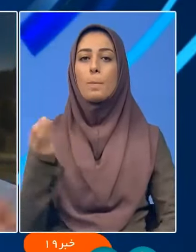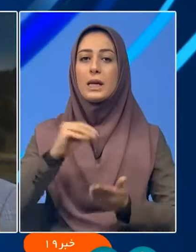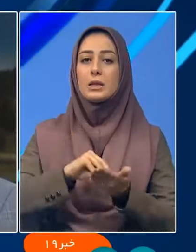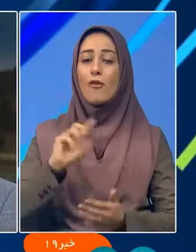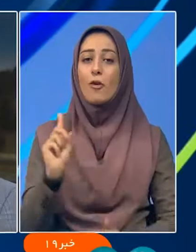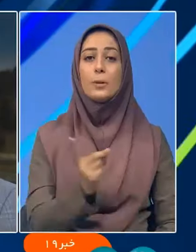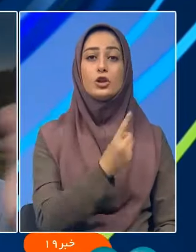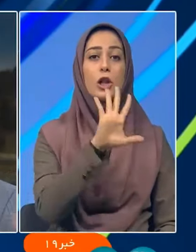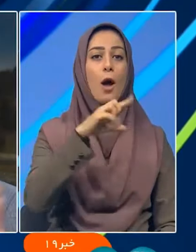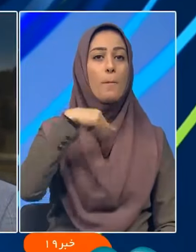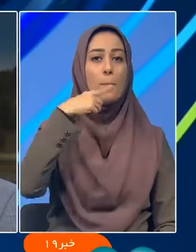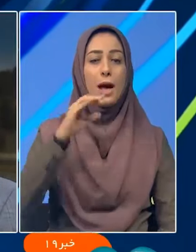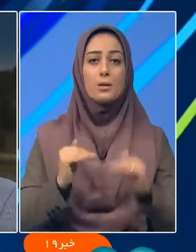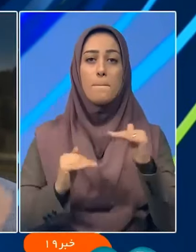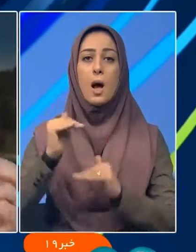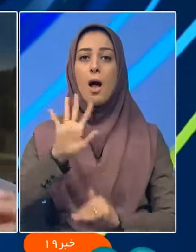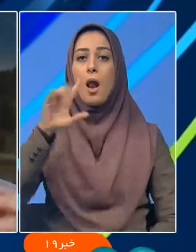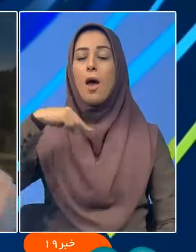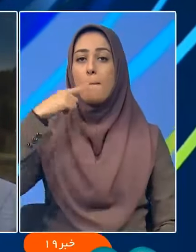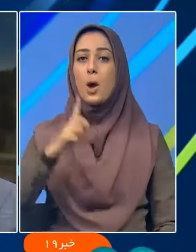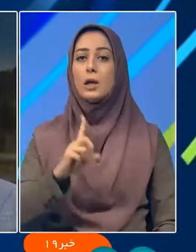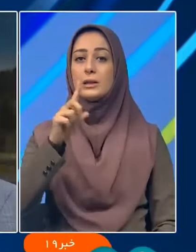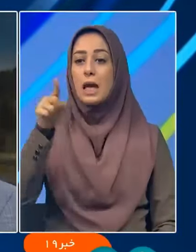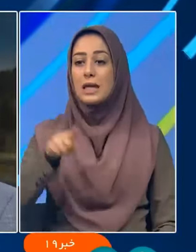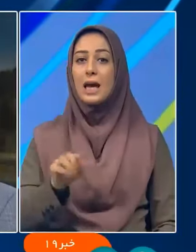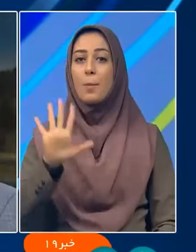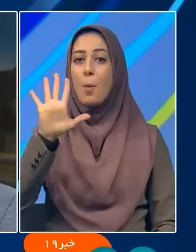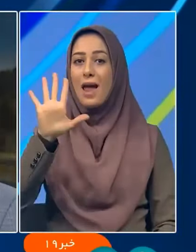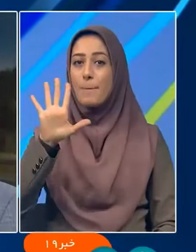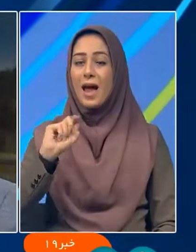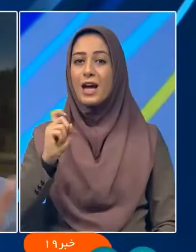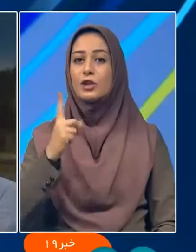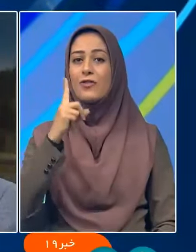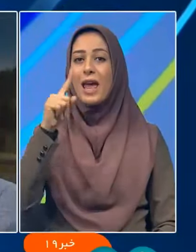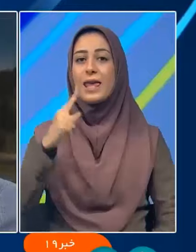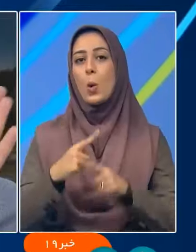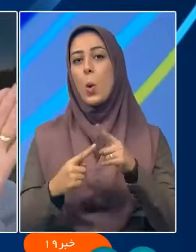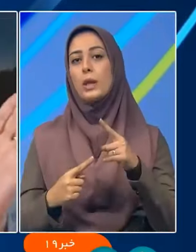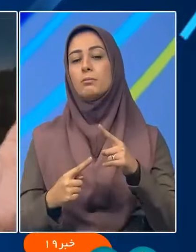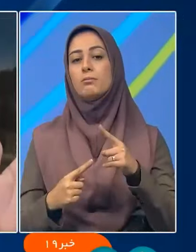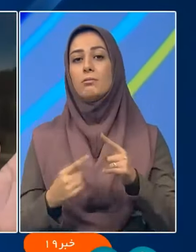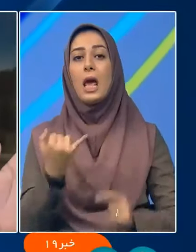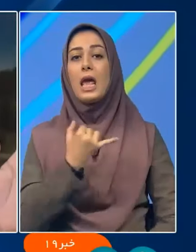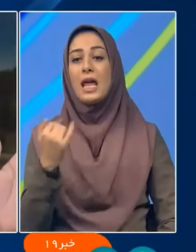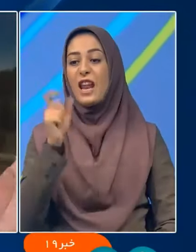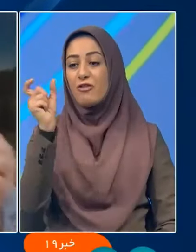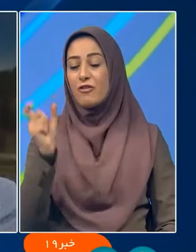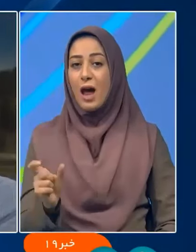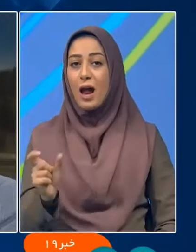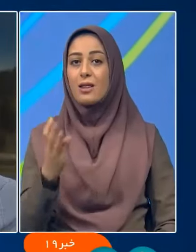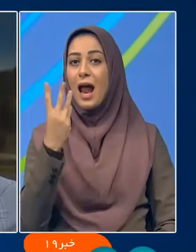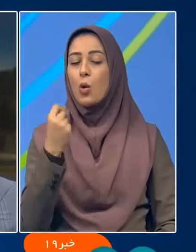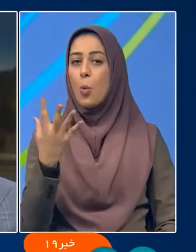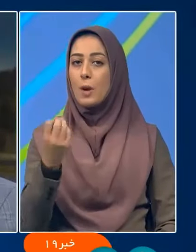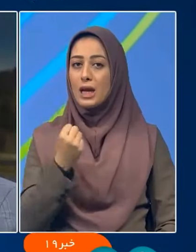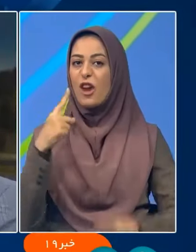5 سال. 5 سال به بالا همون میشه ضریب 1.5 یا ضریب 1.5. یعنی طرف هر نمره‌ای که گرفته